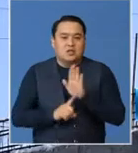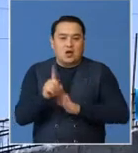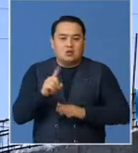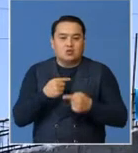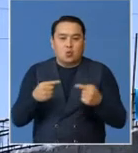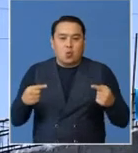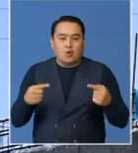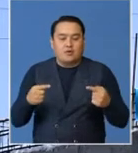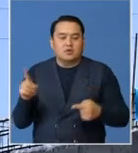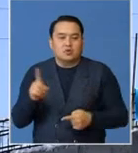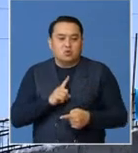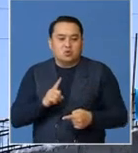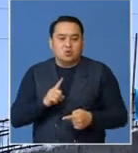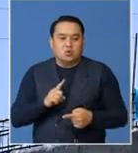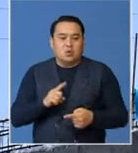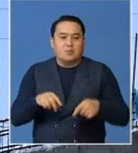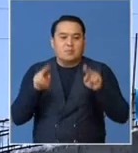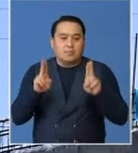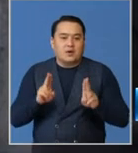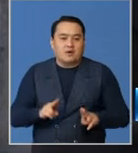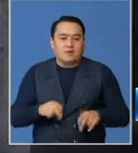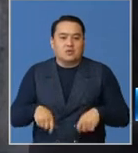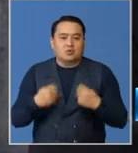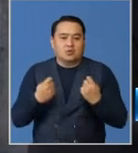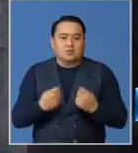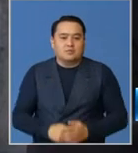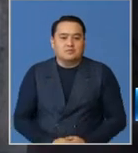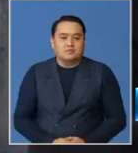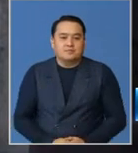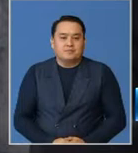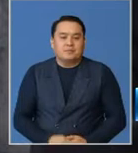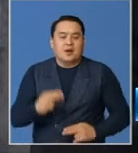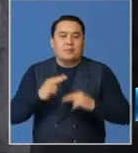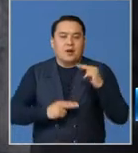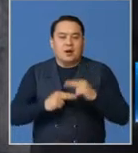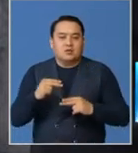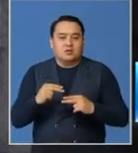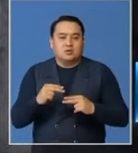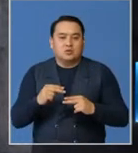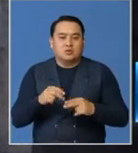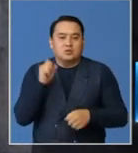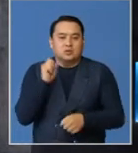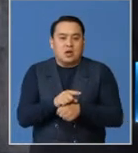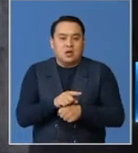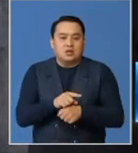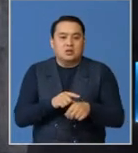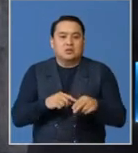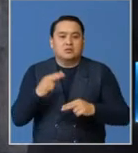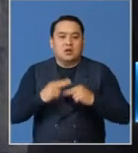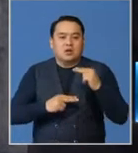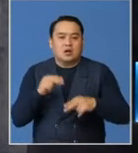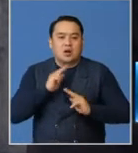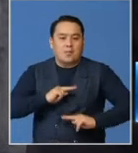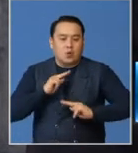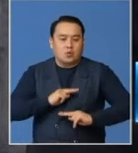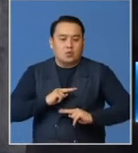из другого, что противоречит правилам. По строительству объекта автомойки установлено, что заказчиком ведет строительно-монтажные работы